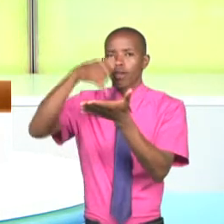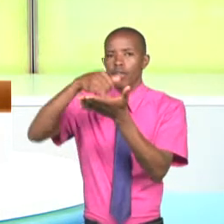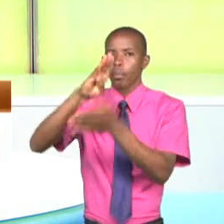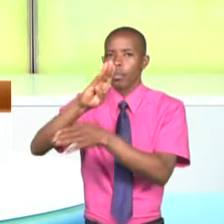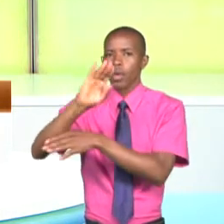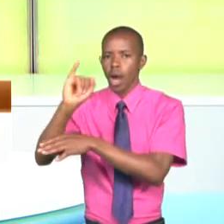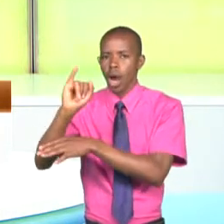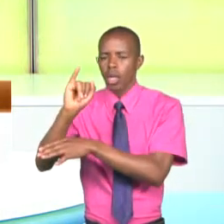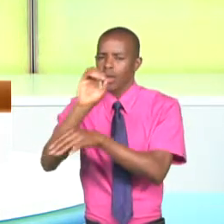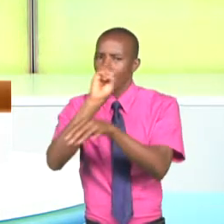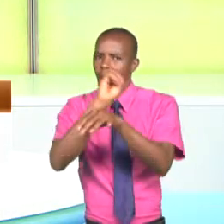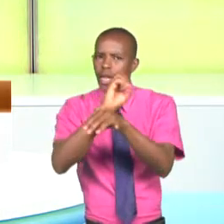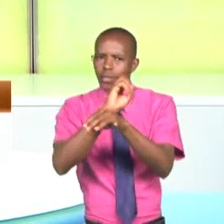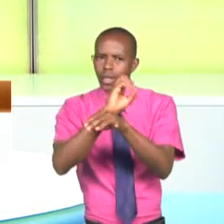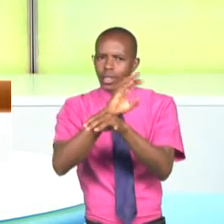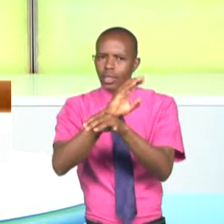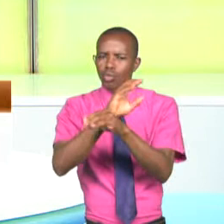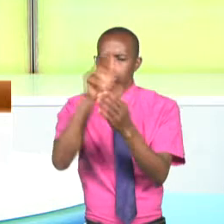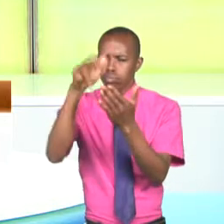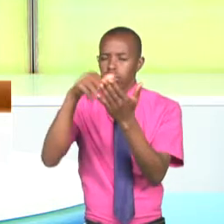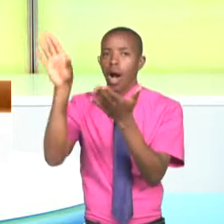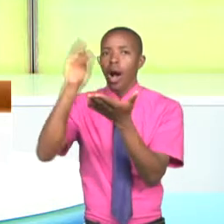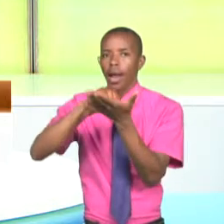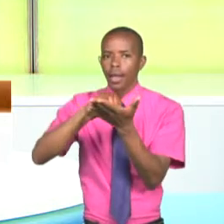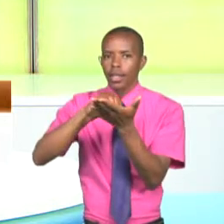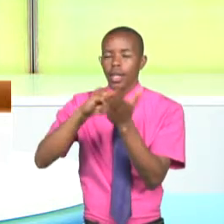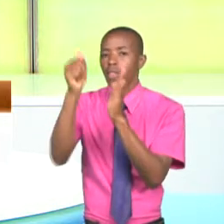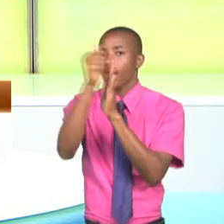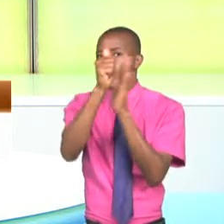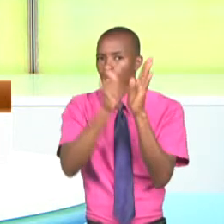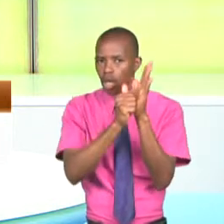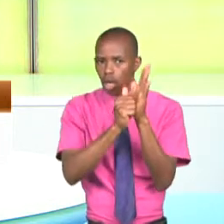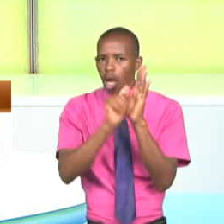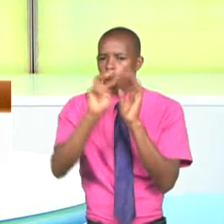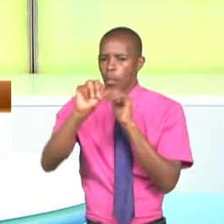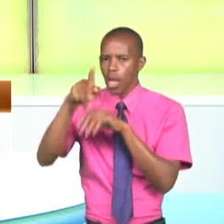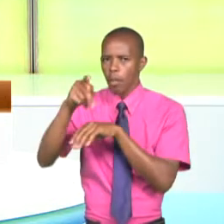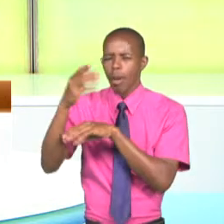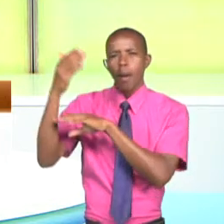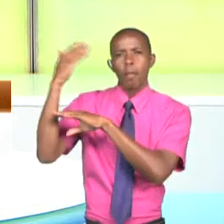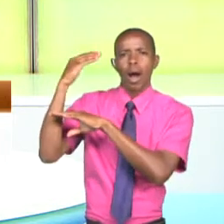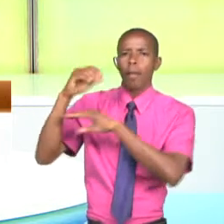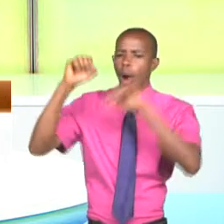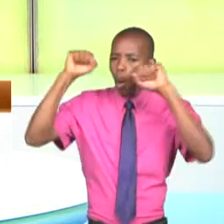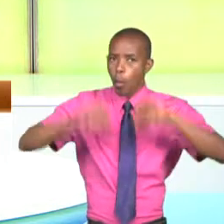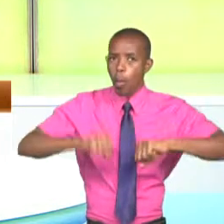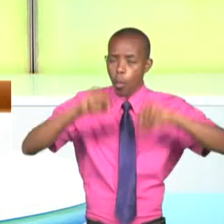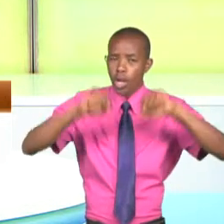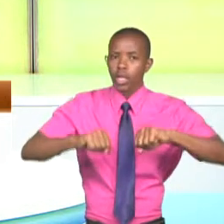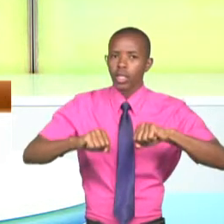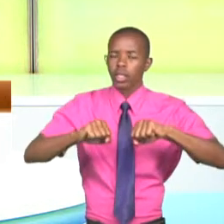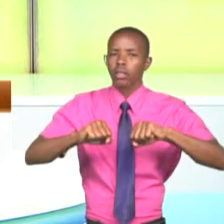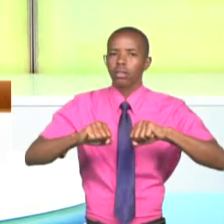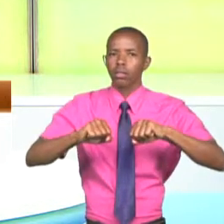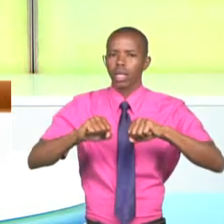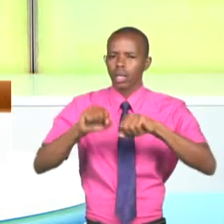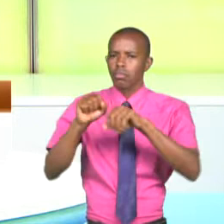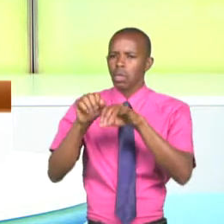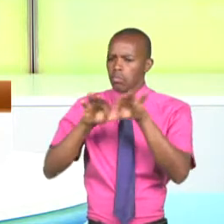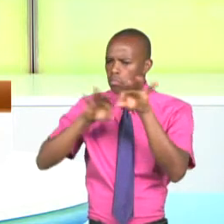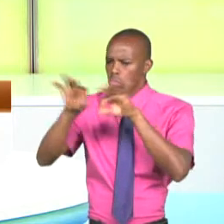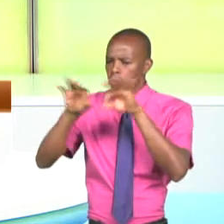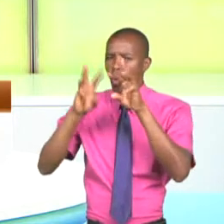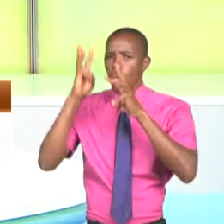BBI wameshauriwa kuupitia tena mswada huo. Vilevile, mbunge wa zamani wa Mwingi ya Kati Joe Mutambu ameelezea